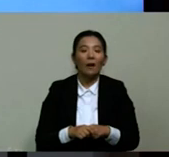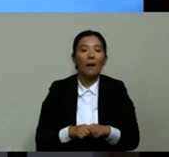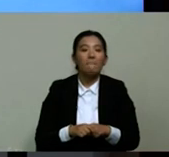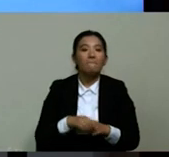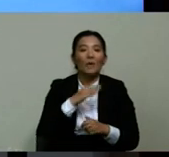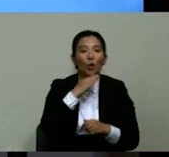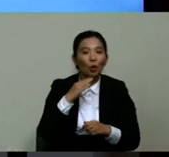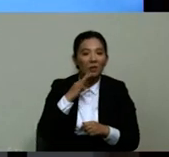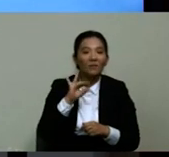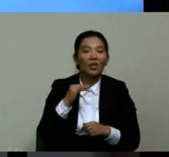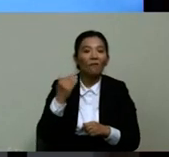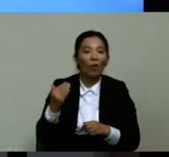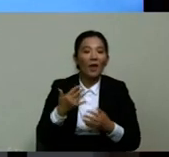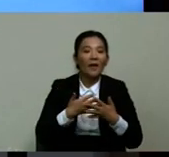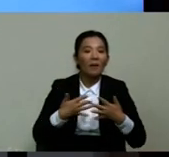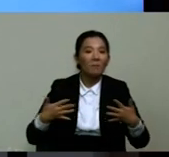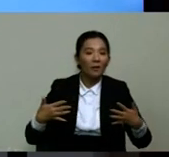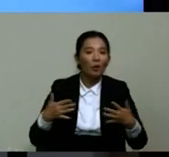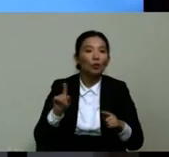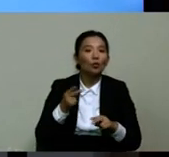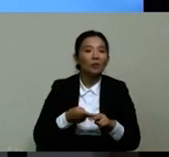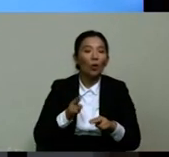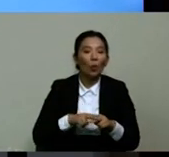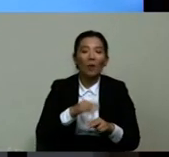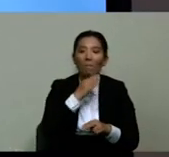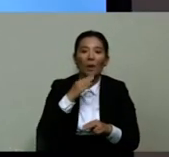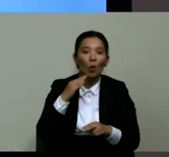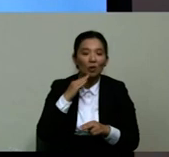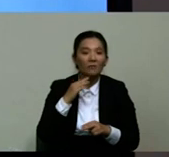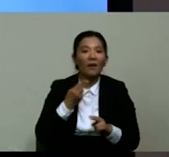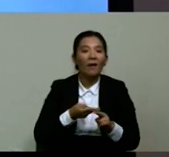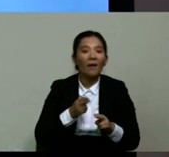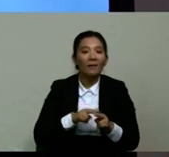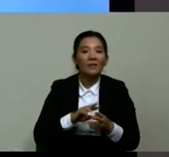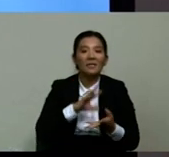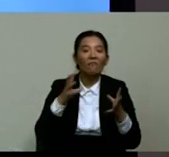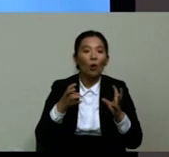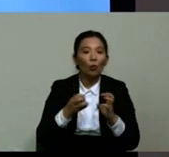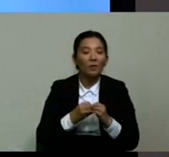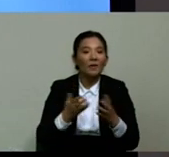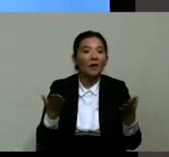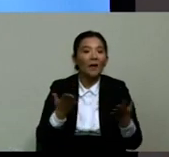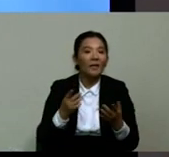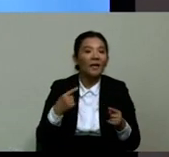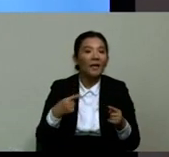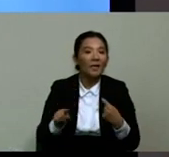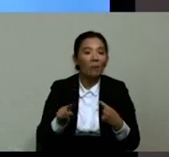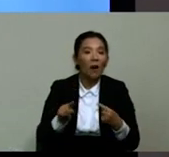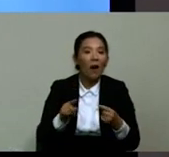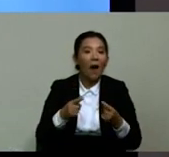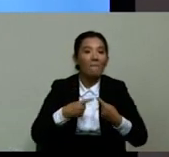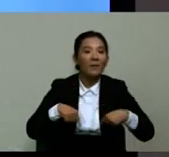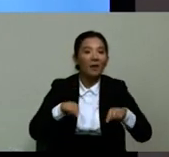Множество и его элементы. Что такое множество? Это совокупность каких-либо